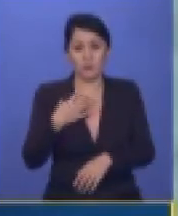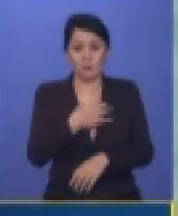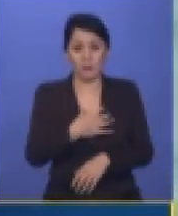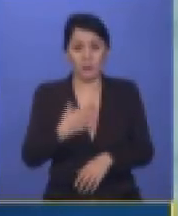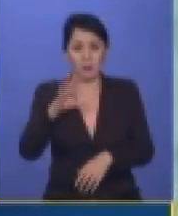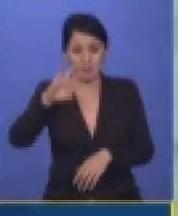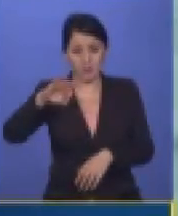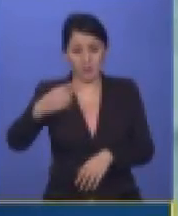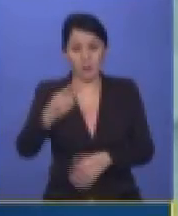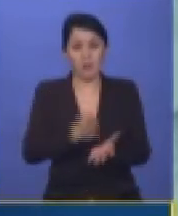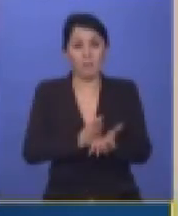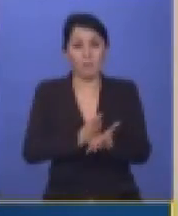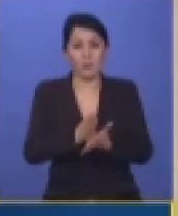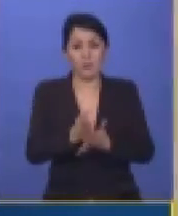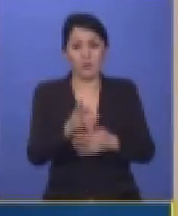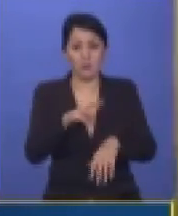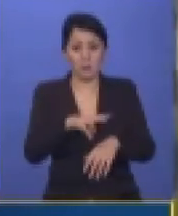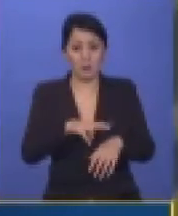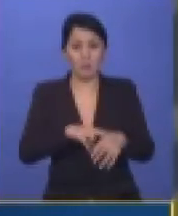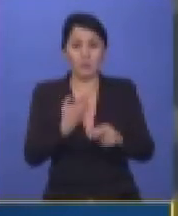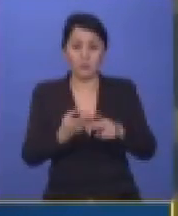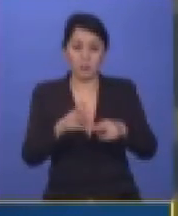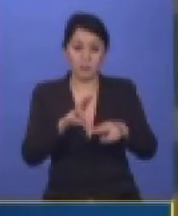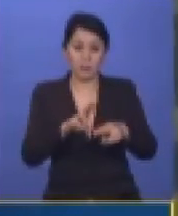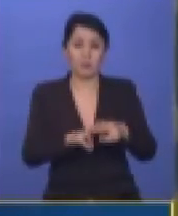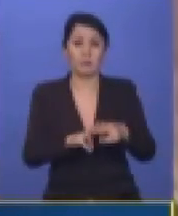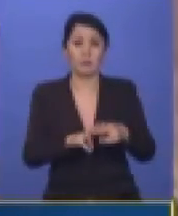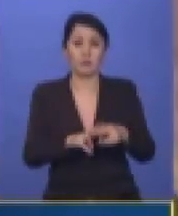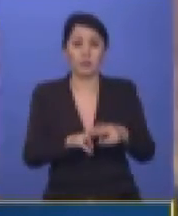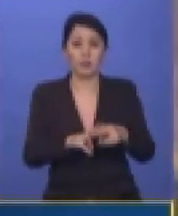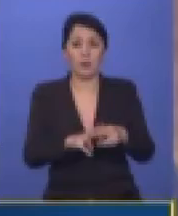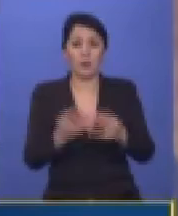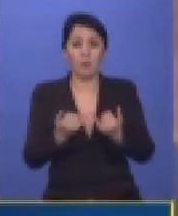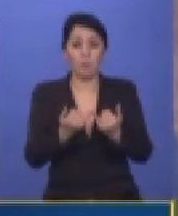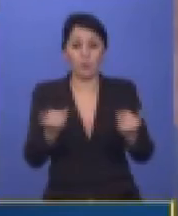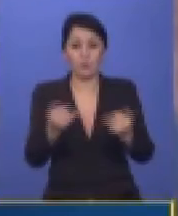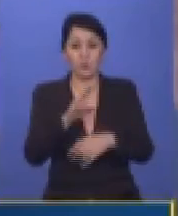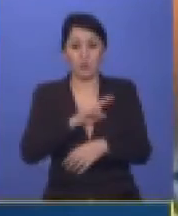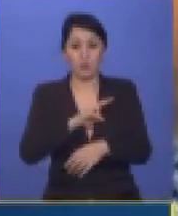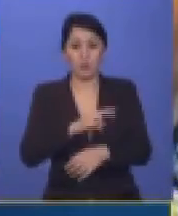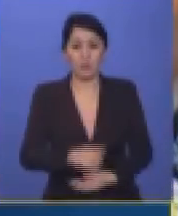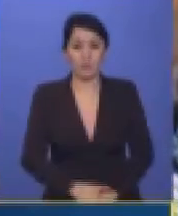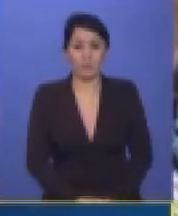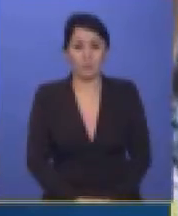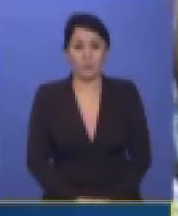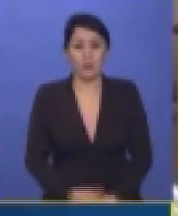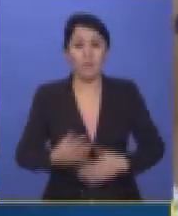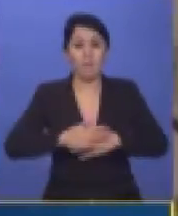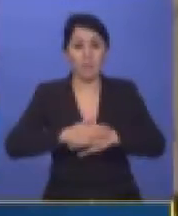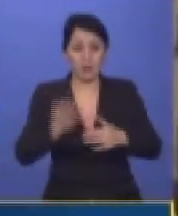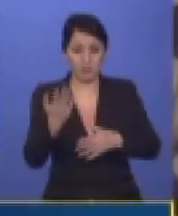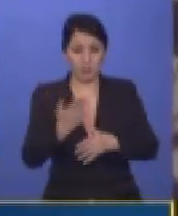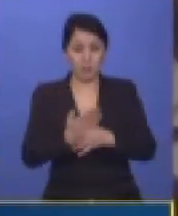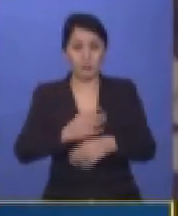составляющая социальной ориентированности с полицейских, которая перекликается с принципами сервисной модели работы. Это очень большая помощь, и за